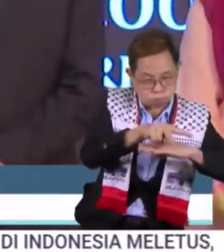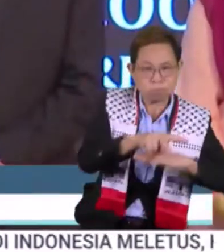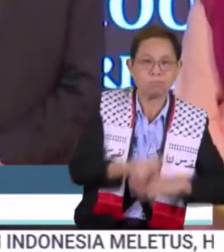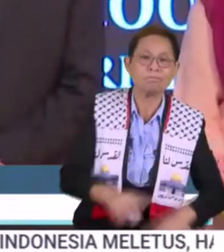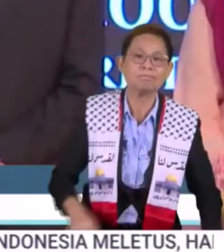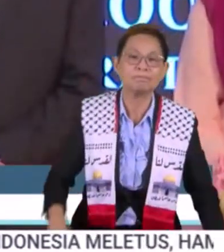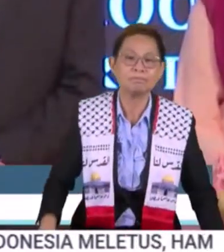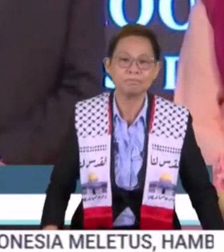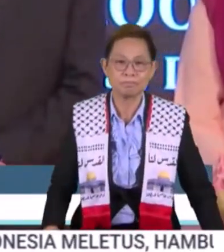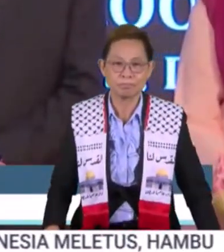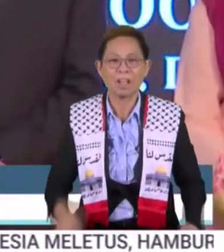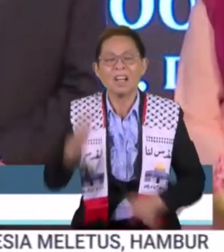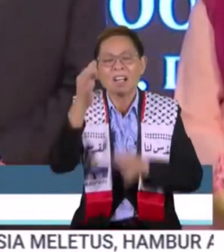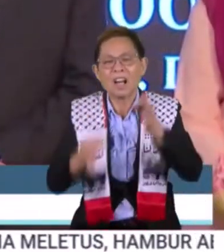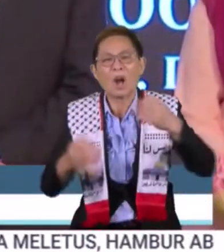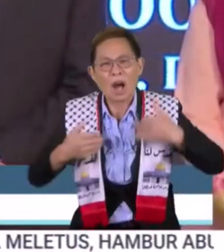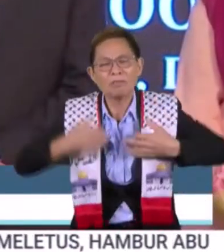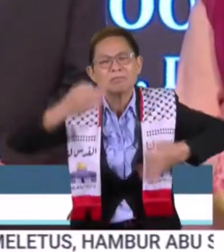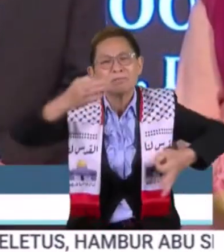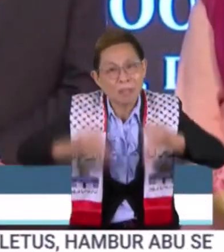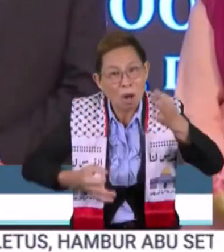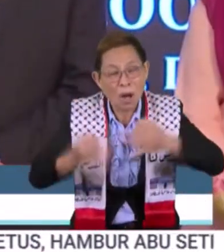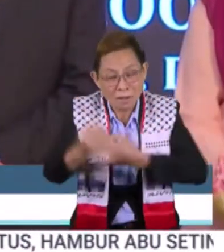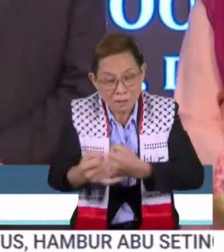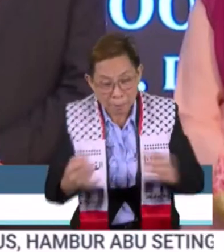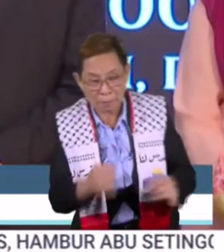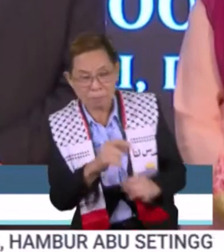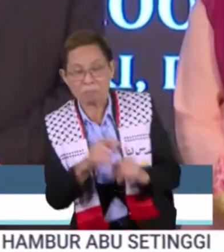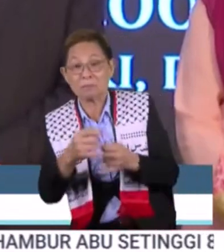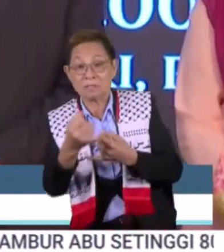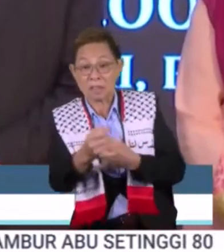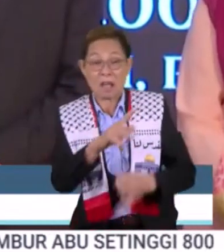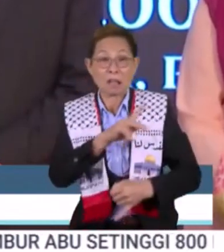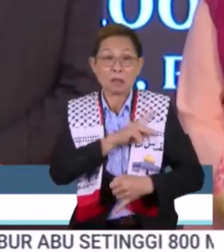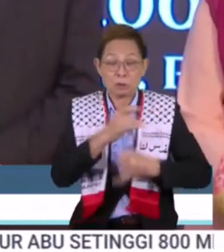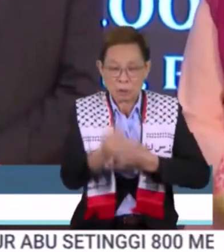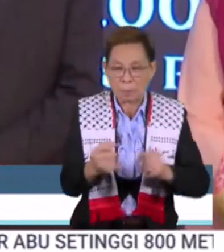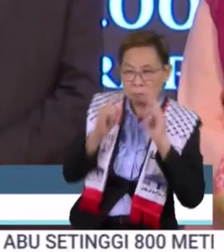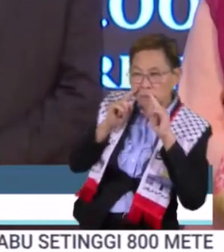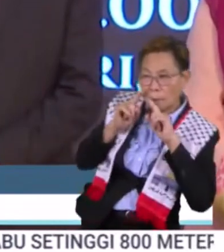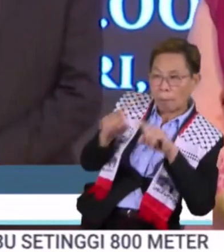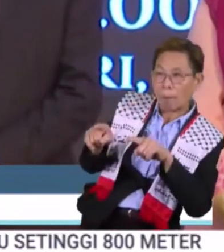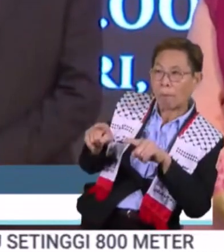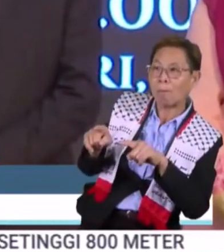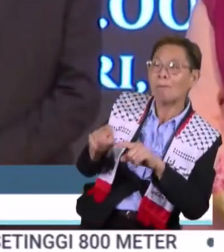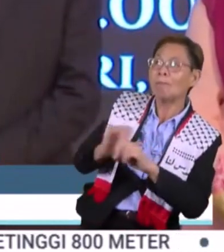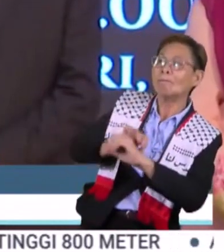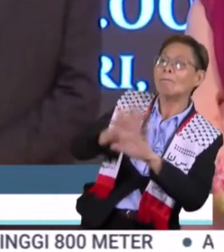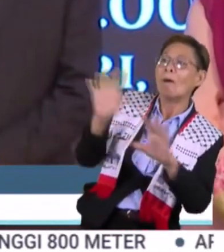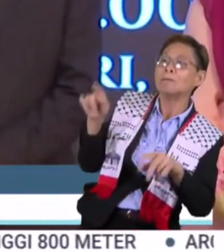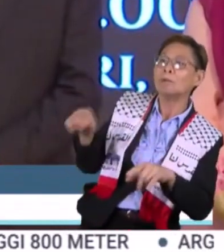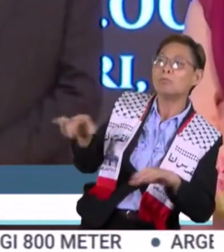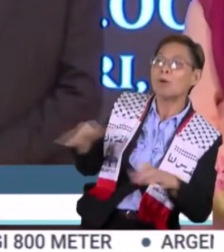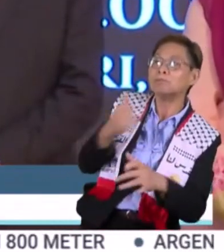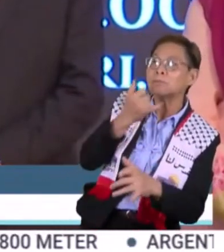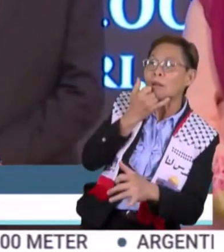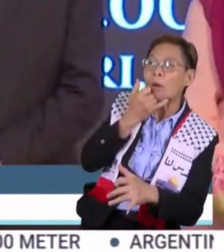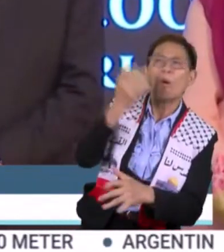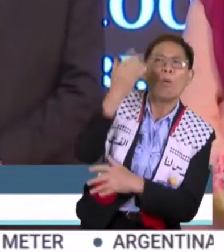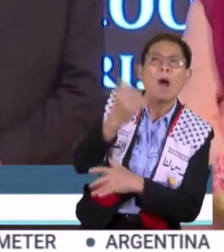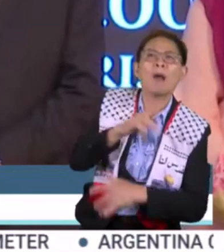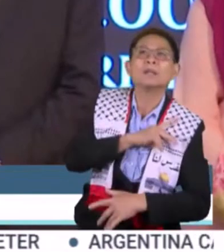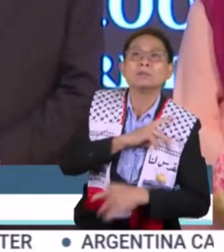semata-mata tapi kalau Jabatan itu nampak terang salah laku Mengapa ketu jawapan tidak